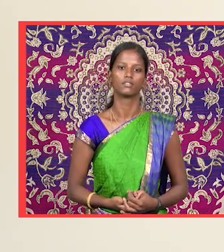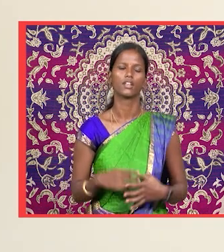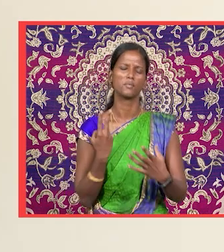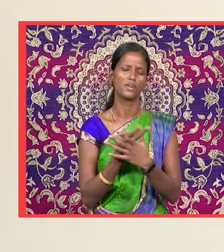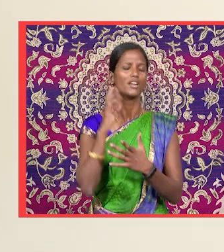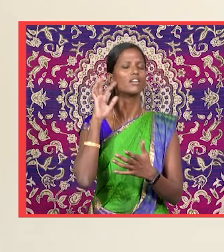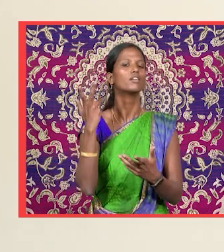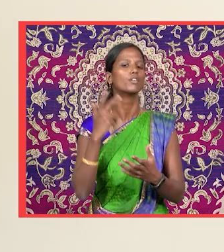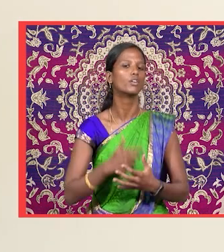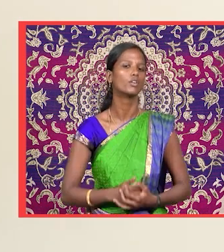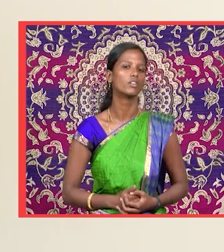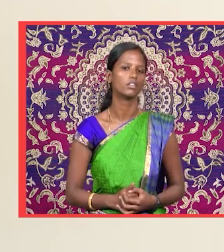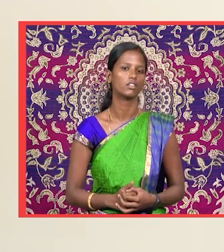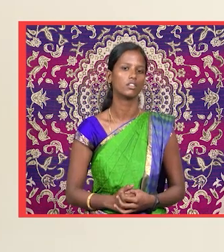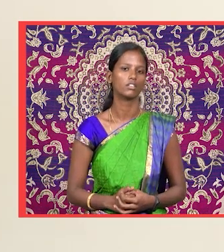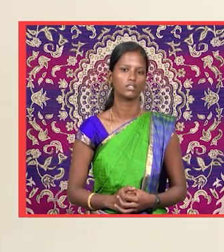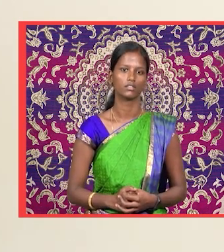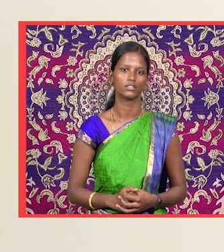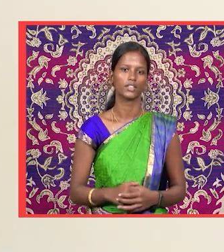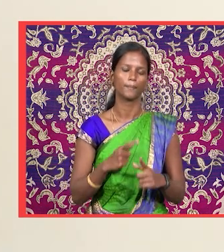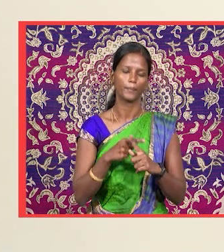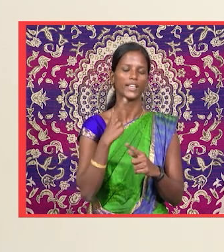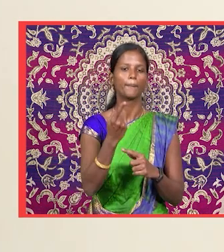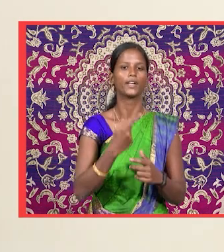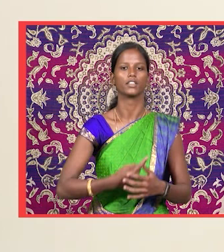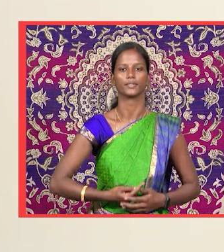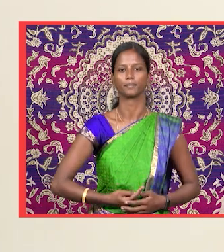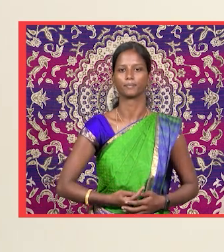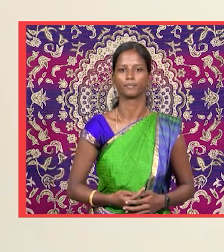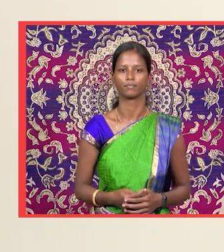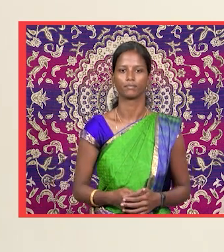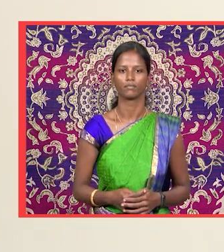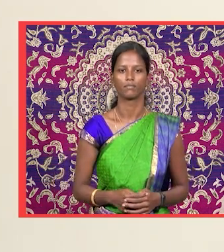48 × 5, 8 × 5 = 0, மீதி